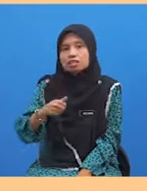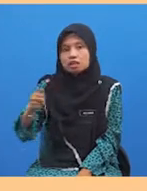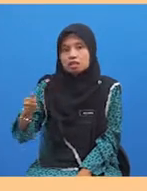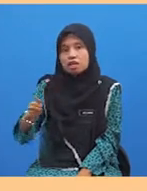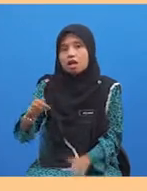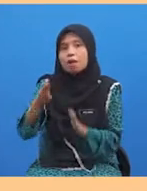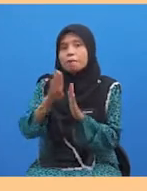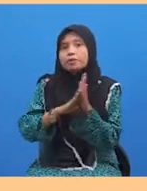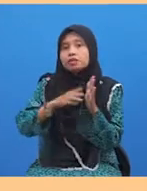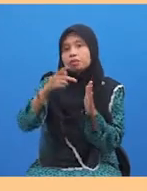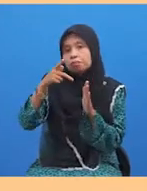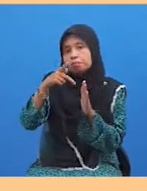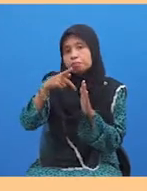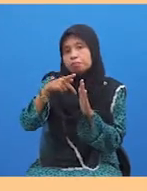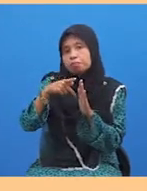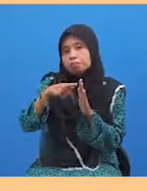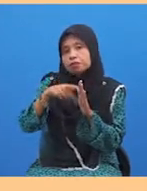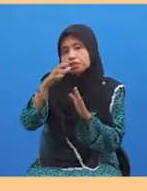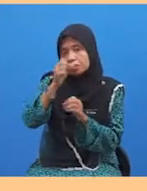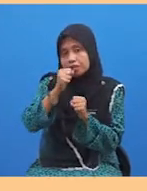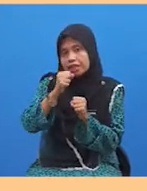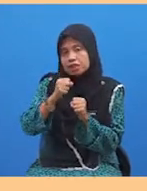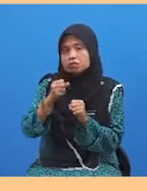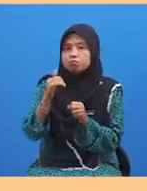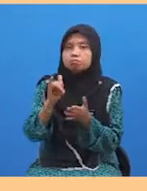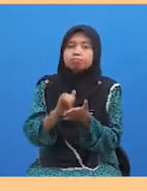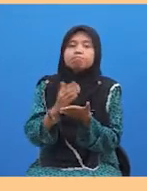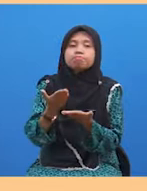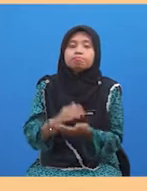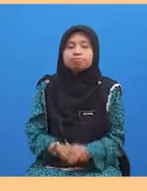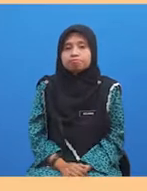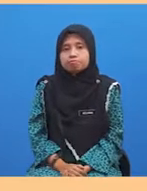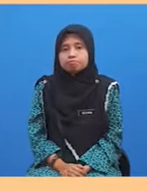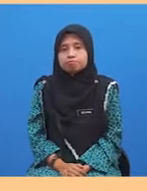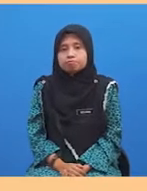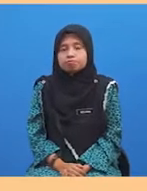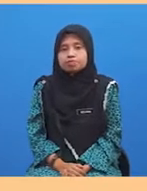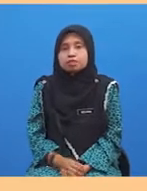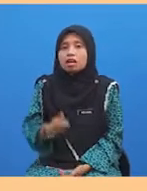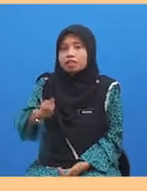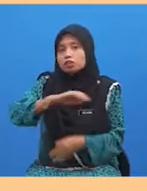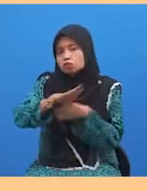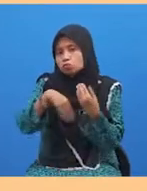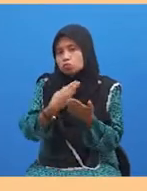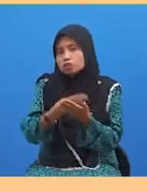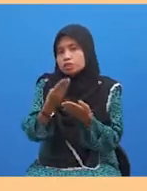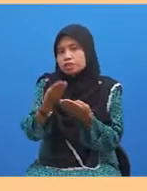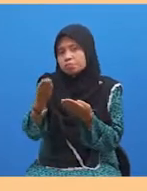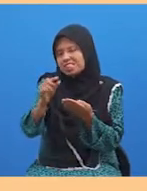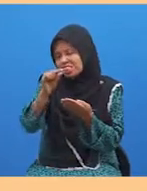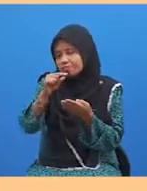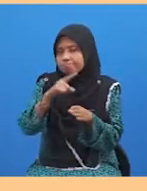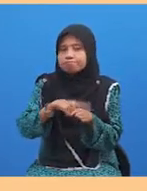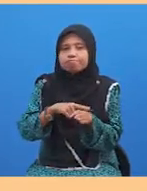jelaskan alasan anda berpendapat sedemikian. Anda semua diberi